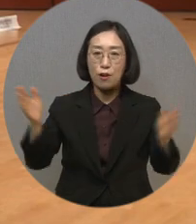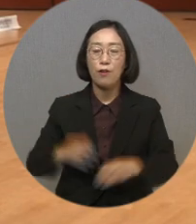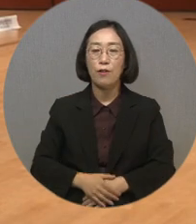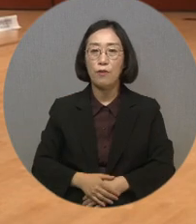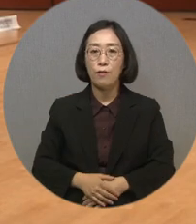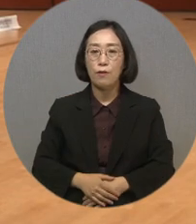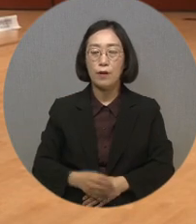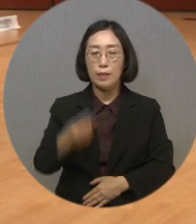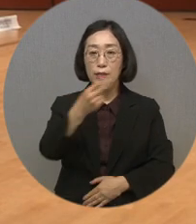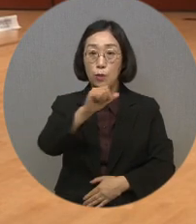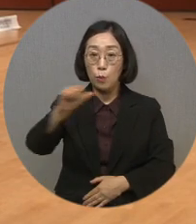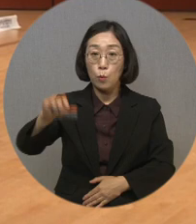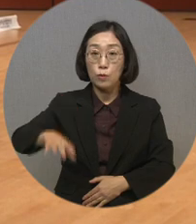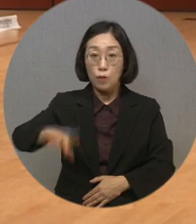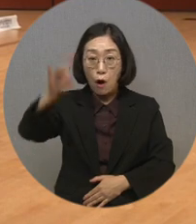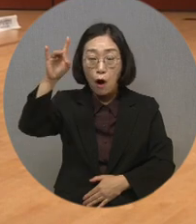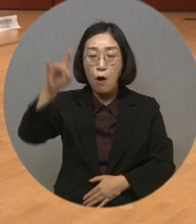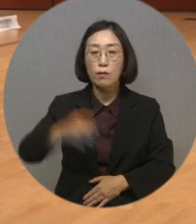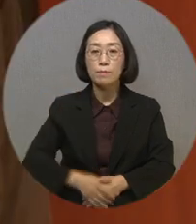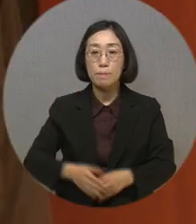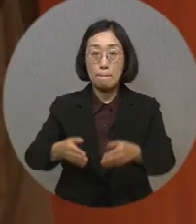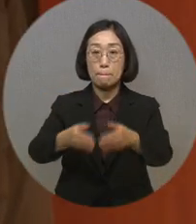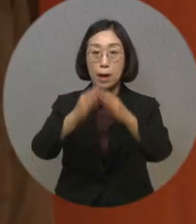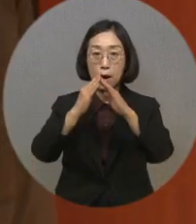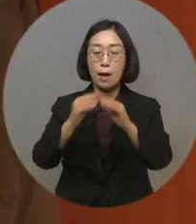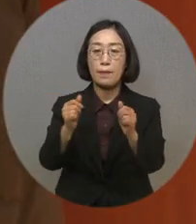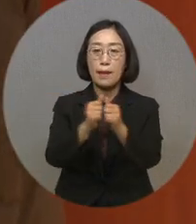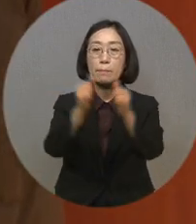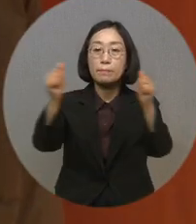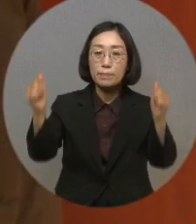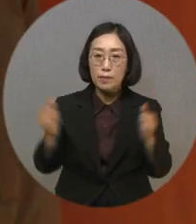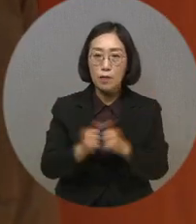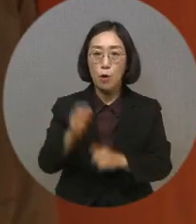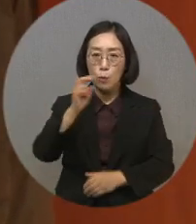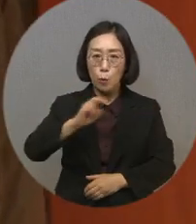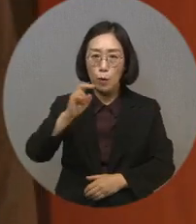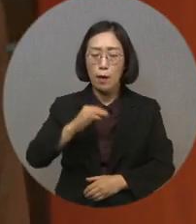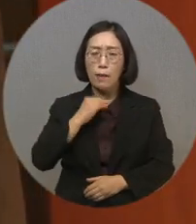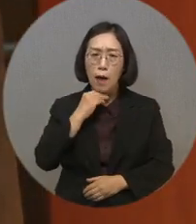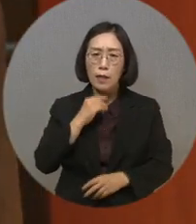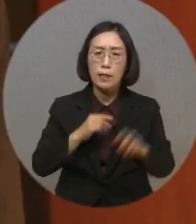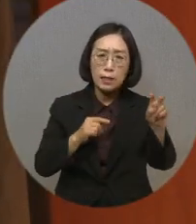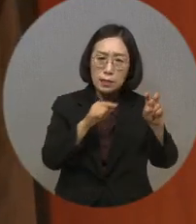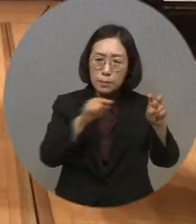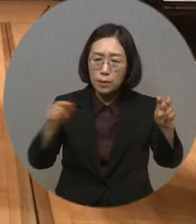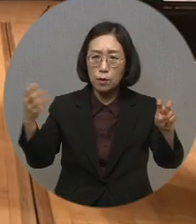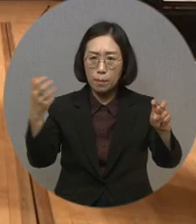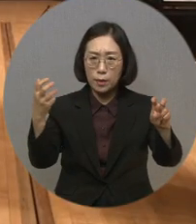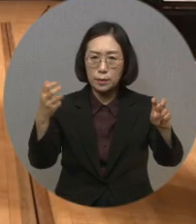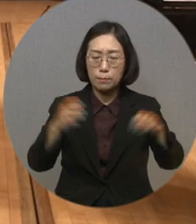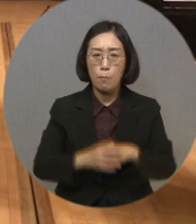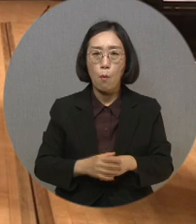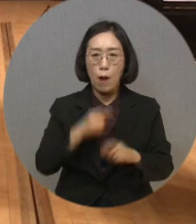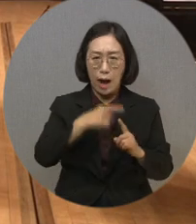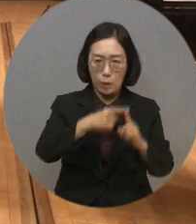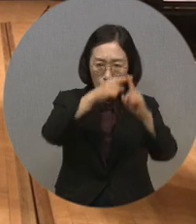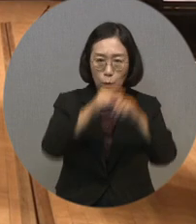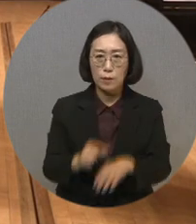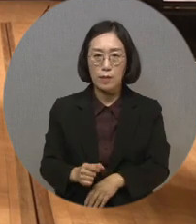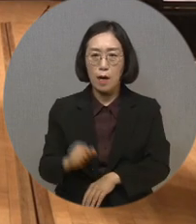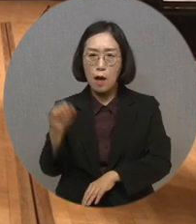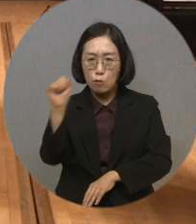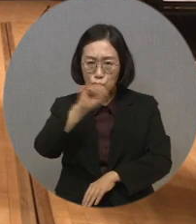지난 2005년 2월 창단한 청주 남성합창단은 20대부터 80대까지 간호사, 트럭